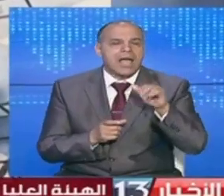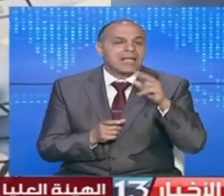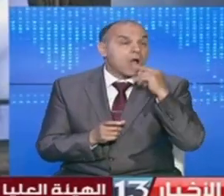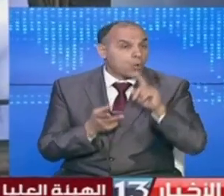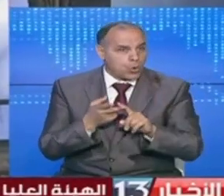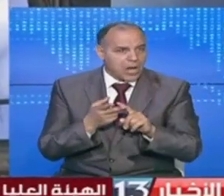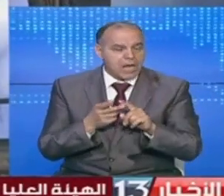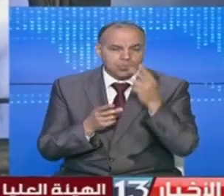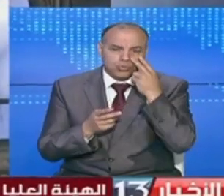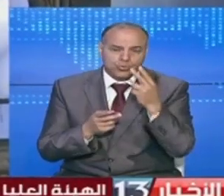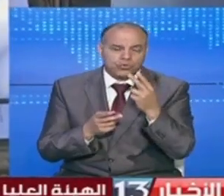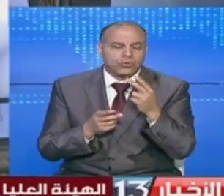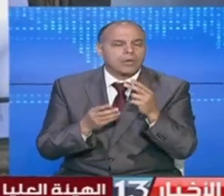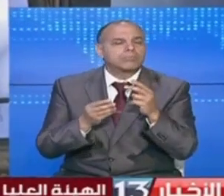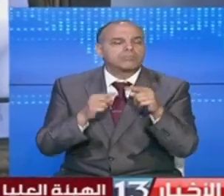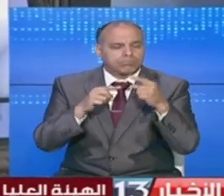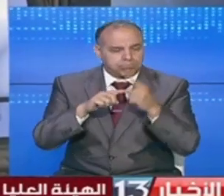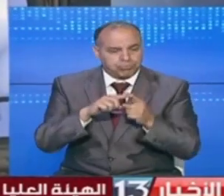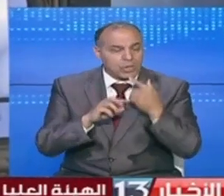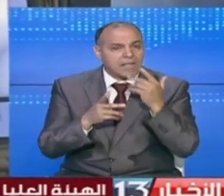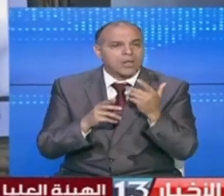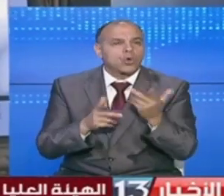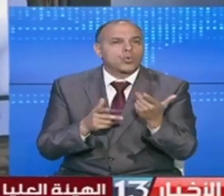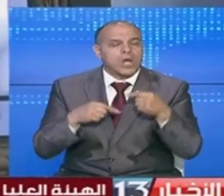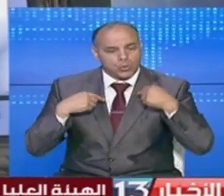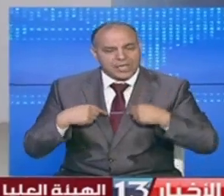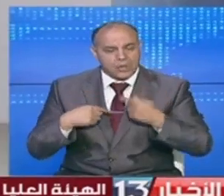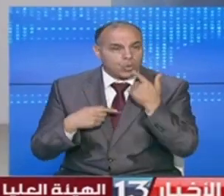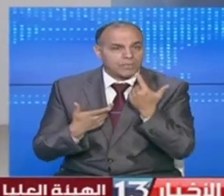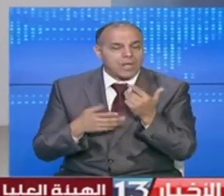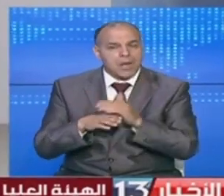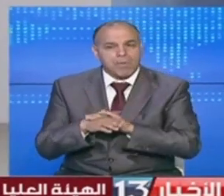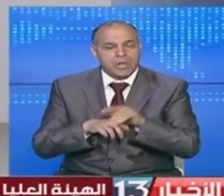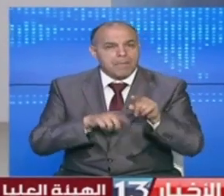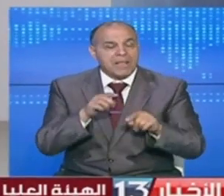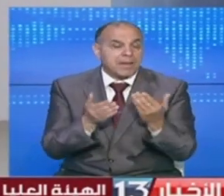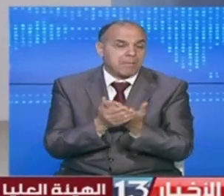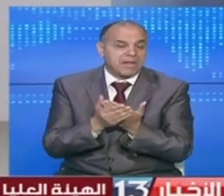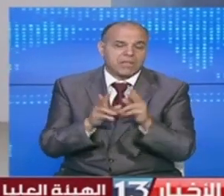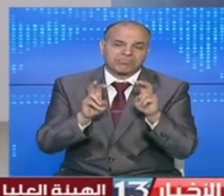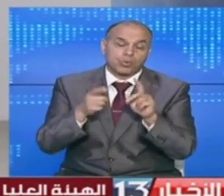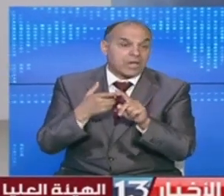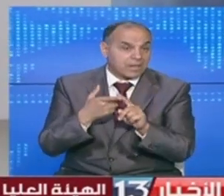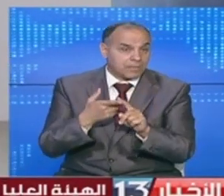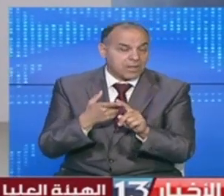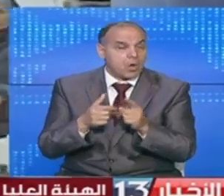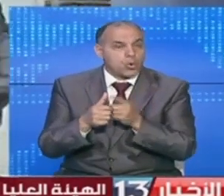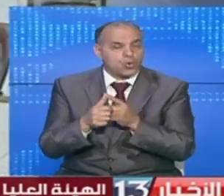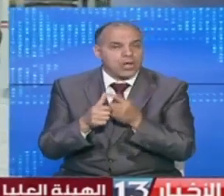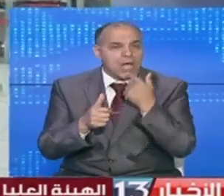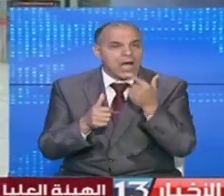لما لاحظته من تفاعل إيجابي من قبل الحكومة في شأن بعض الملفات العالقة، وعلى